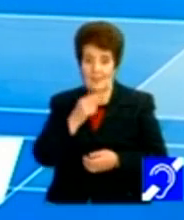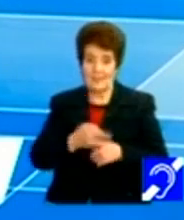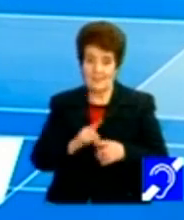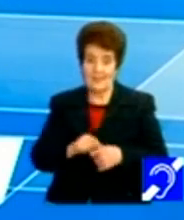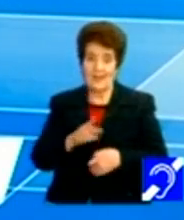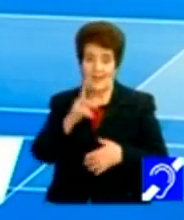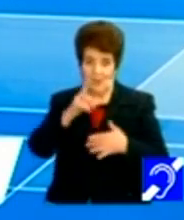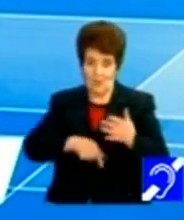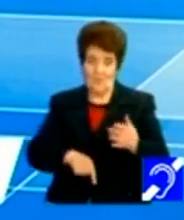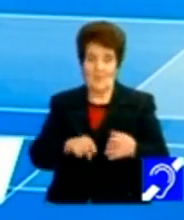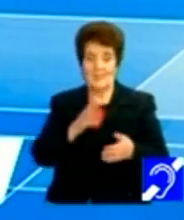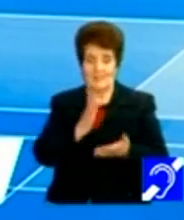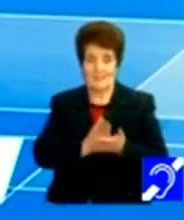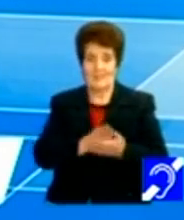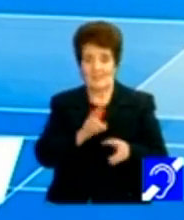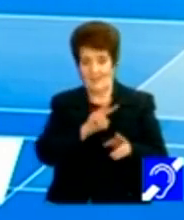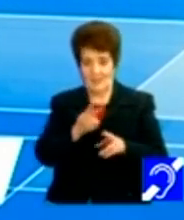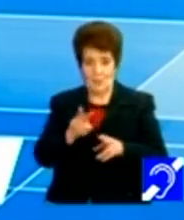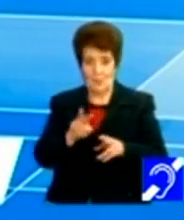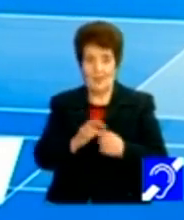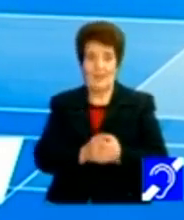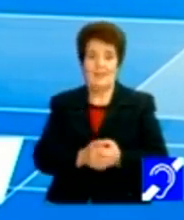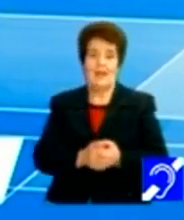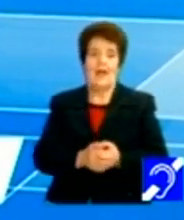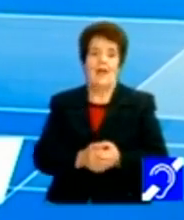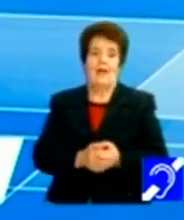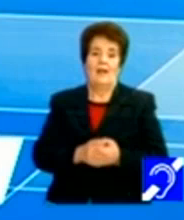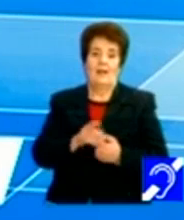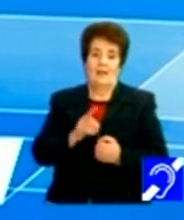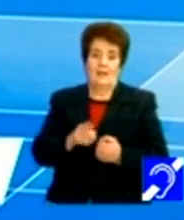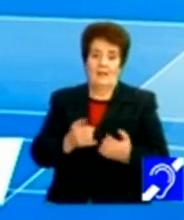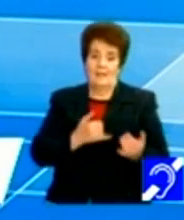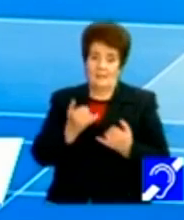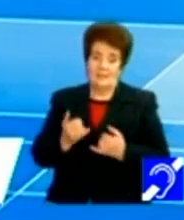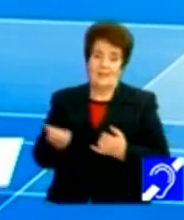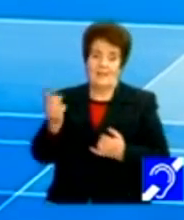sunt convins că ați urmărit în special această ediție. Și vă aștept